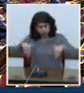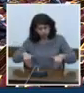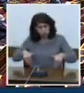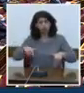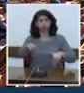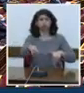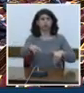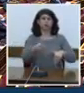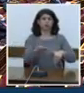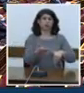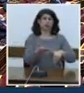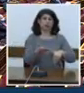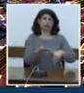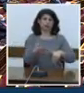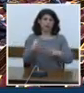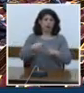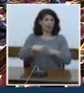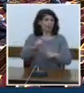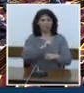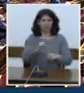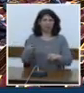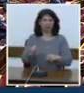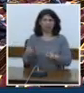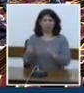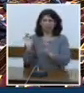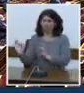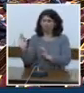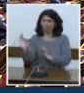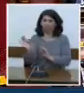τα τρόλ της Κουμουνδούρου.